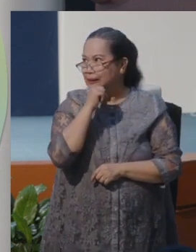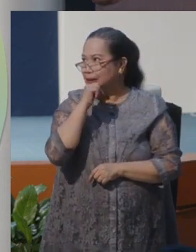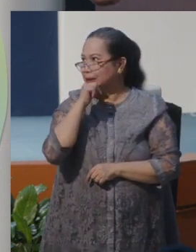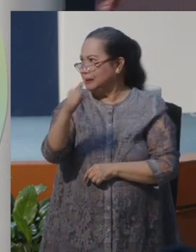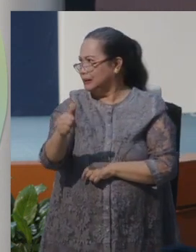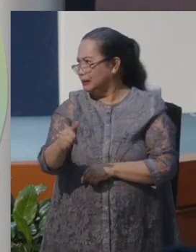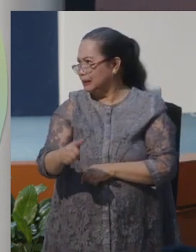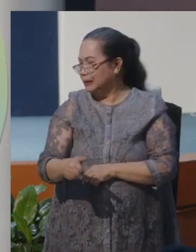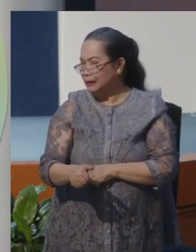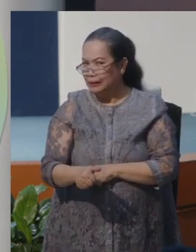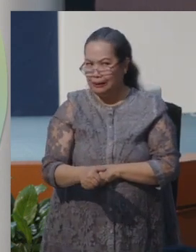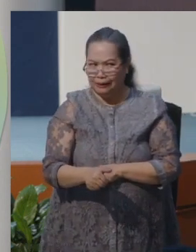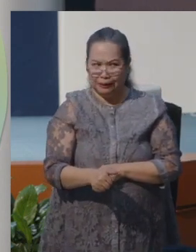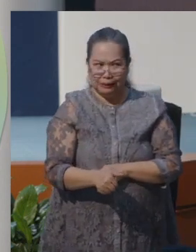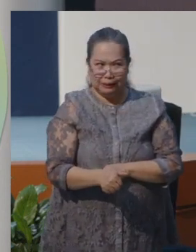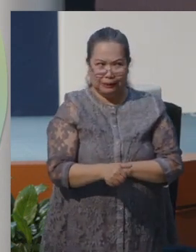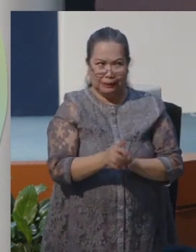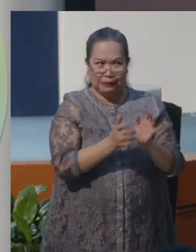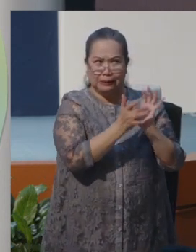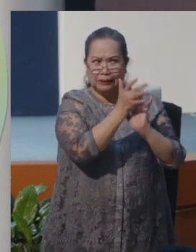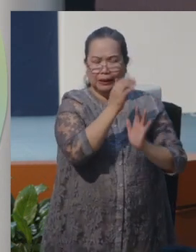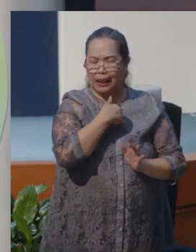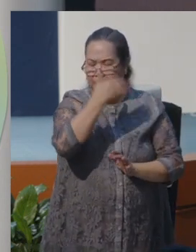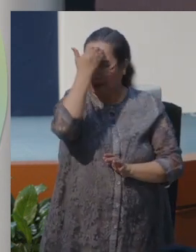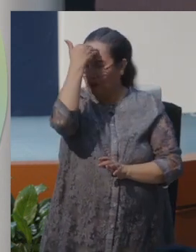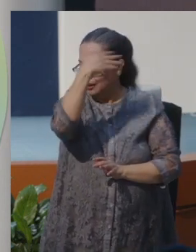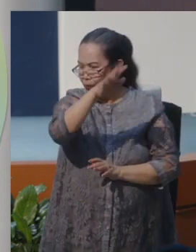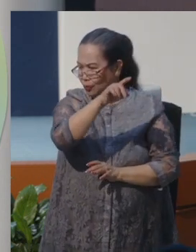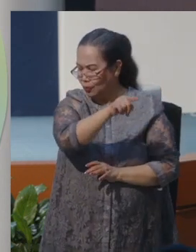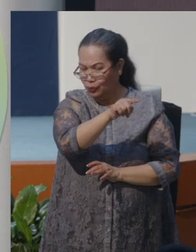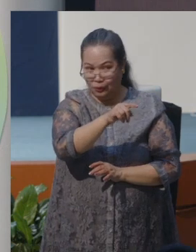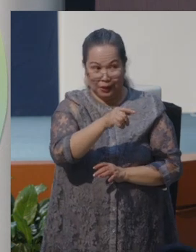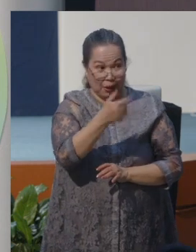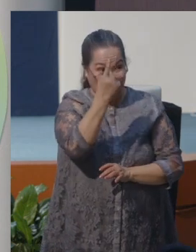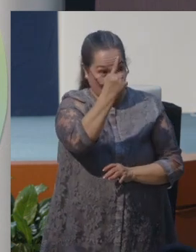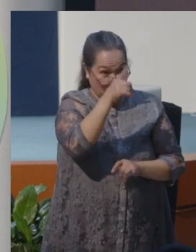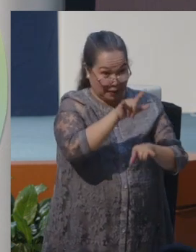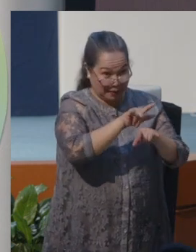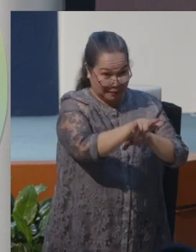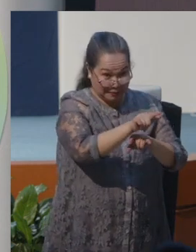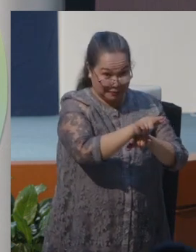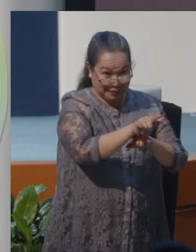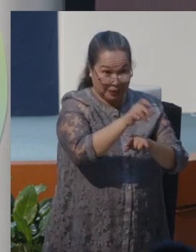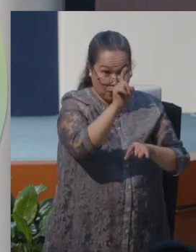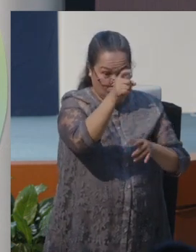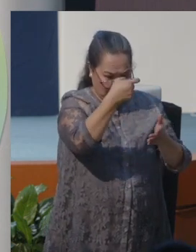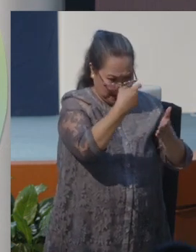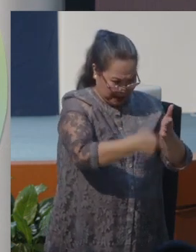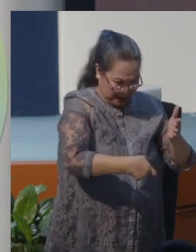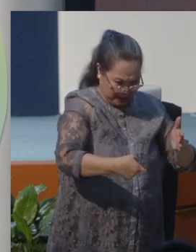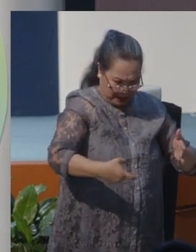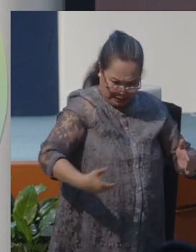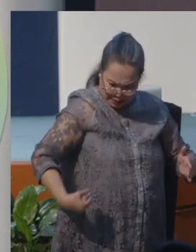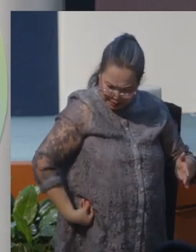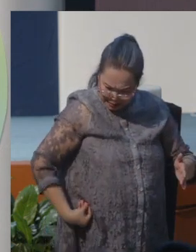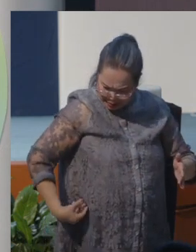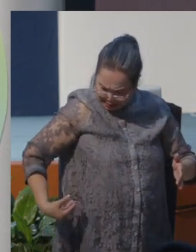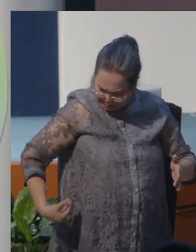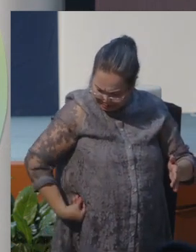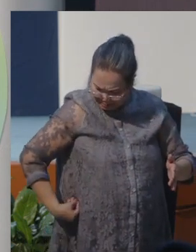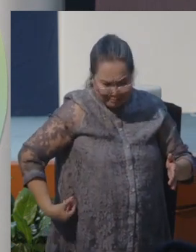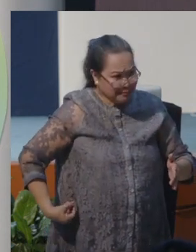isa naman na binitray siya. Kasama dito ang isang tax collector na isang traidor sa